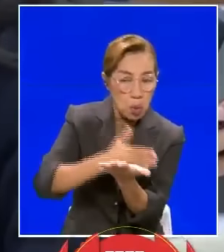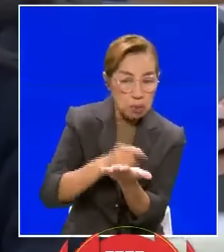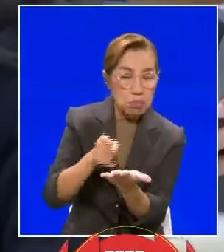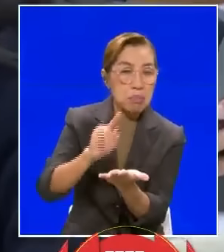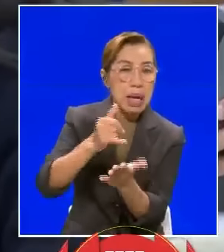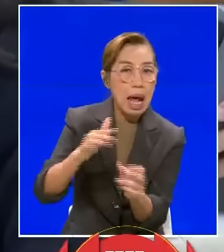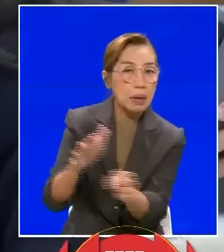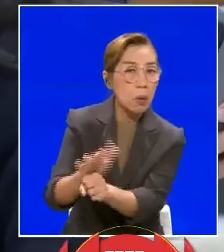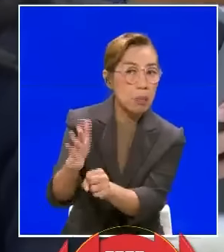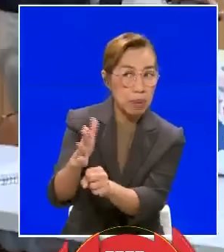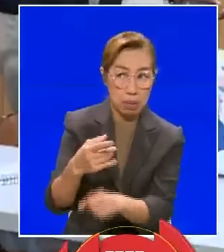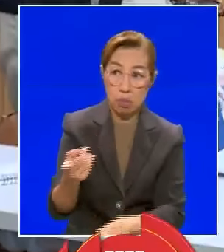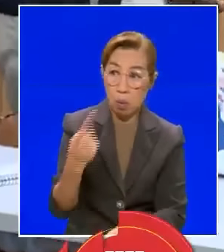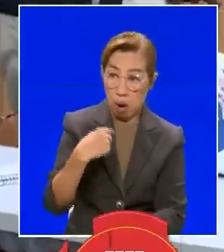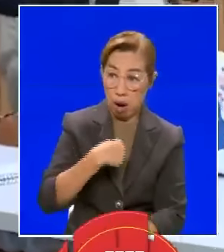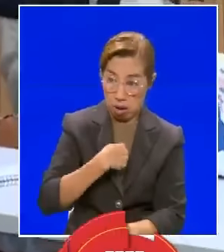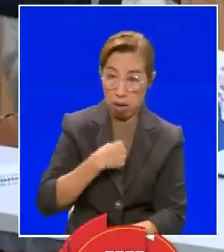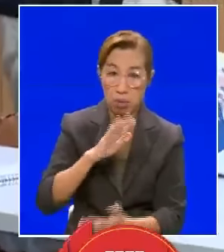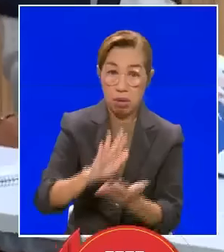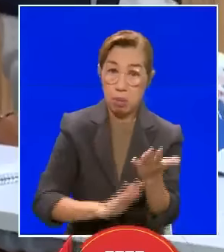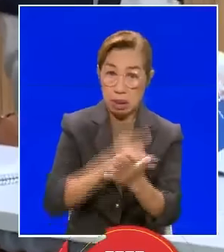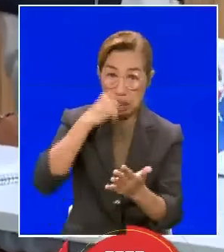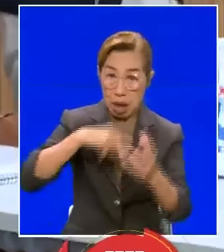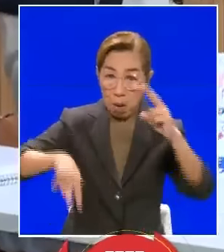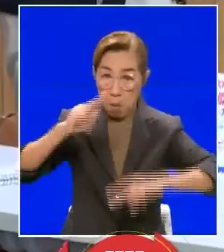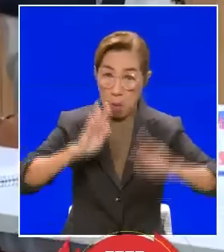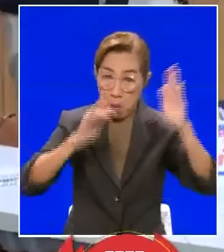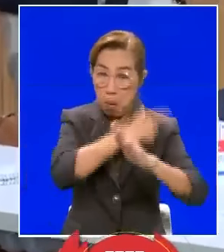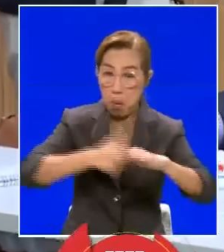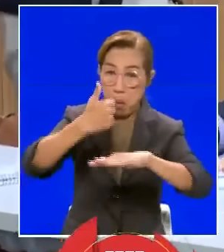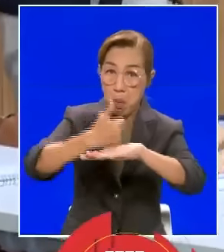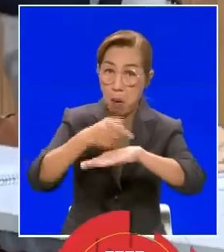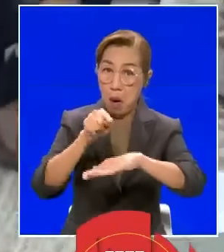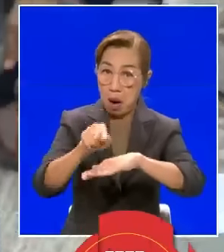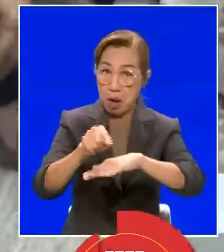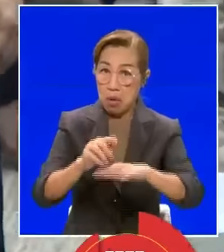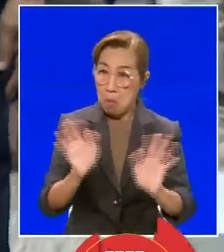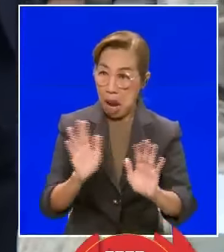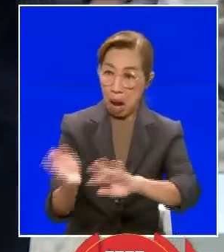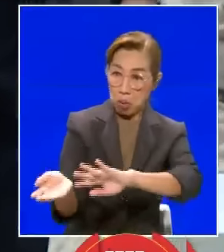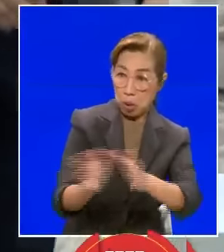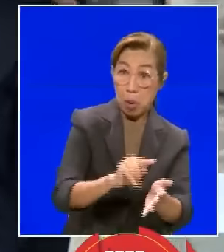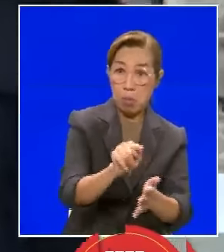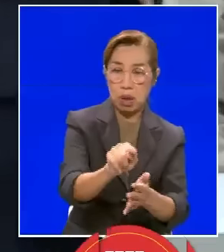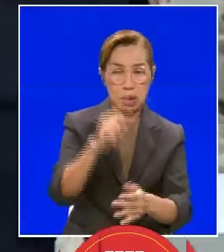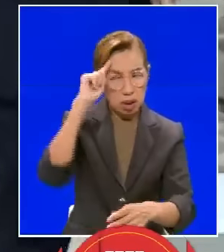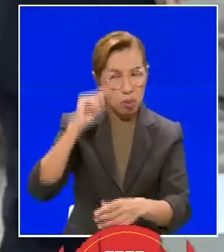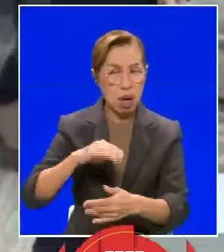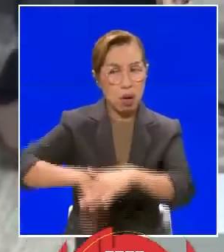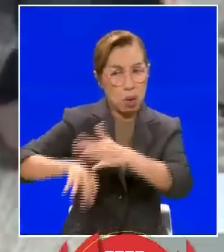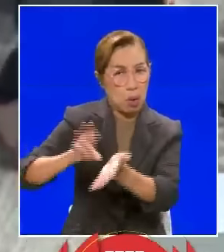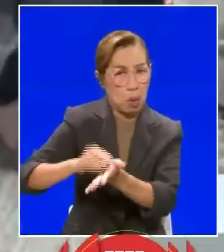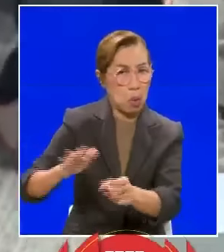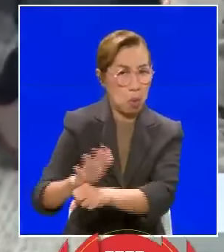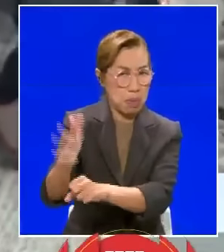าว่าก้าวไกลจะไปกระทำการล้มล้างการปกครองถึงขั้นที่จะต้องวินิจฉัยยุบพรรคอันนี้แค่ประเด็นหนึ่งนะอีกหลาย